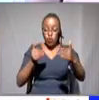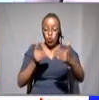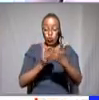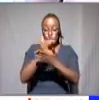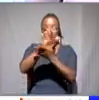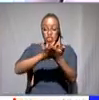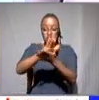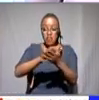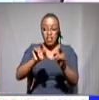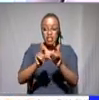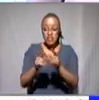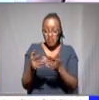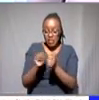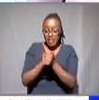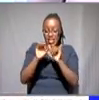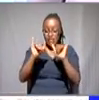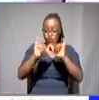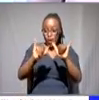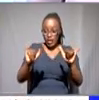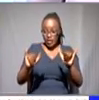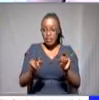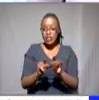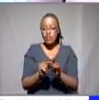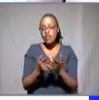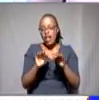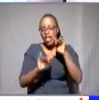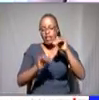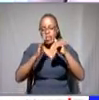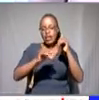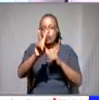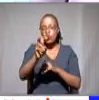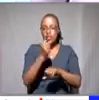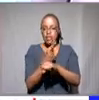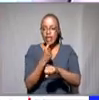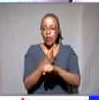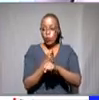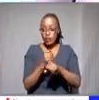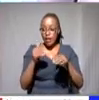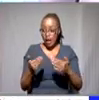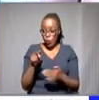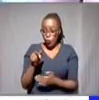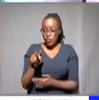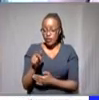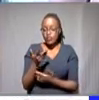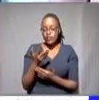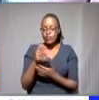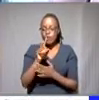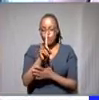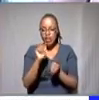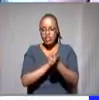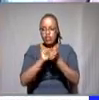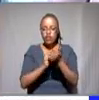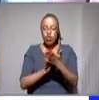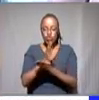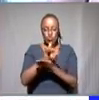ciothe igũkua ũngĩthamba thĩ wa sekendi 20. Ũguo nĩguo virus ino yuragagwo ni